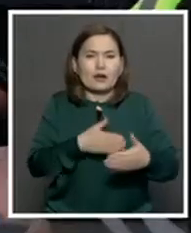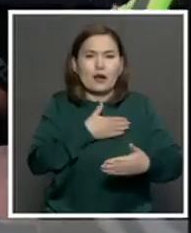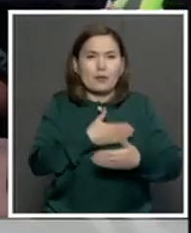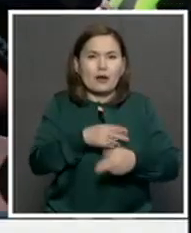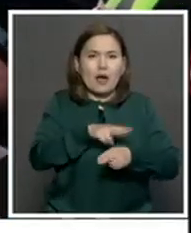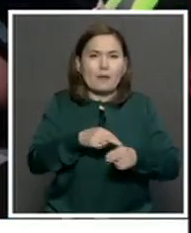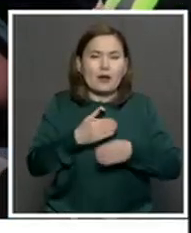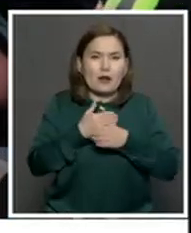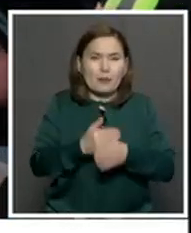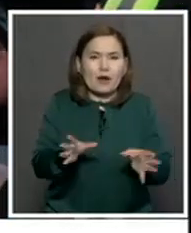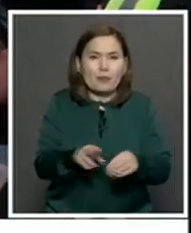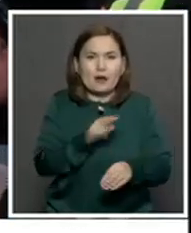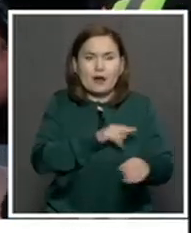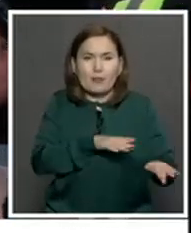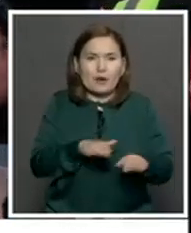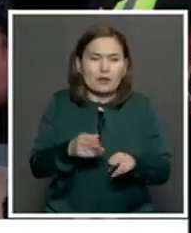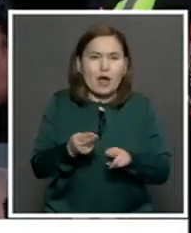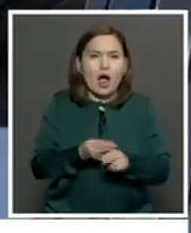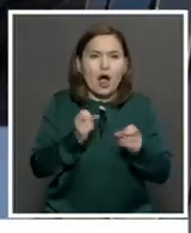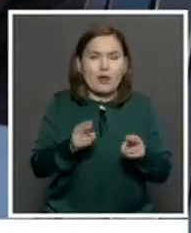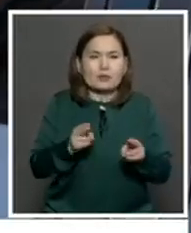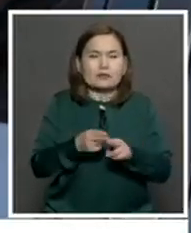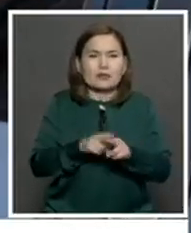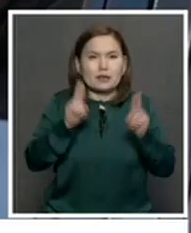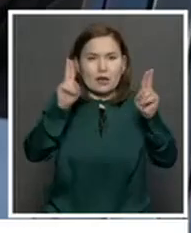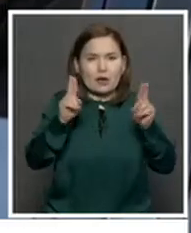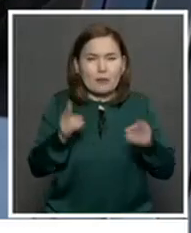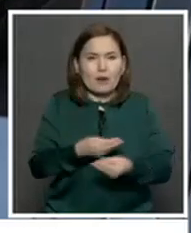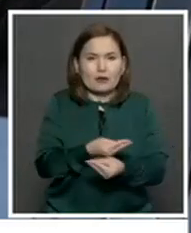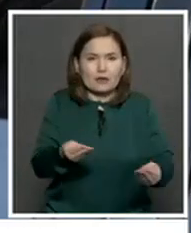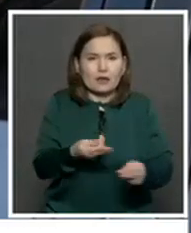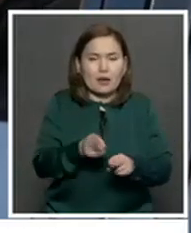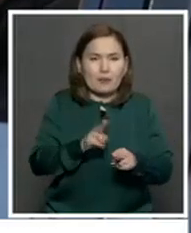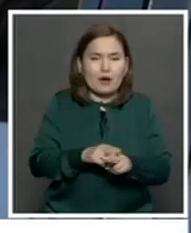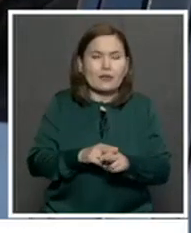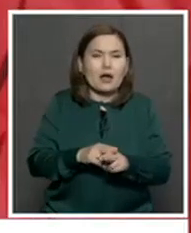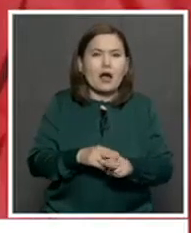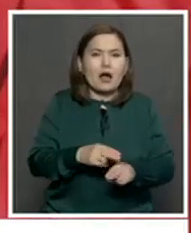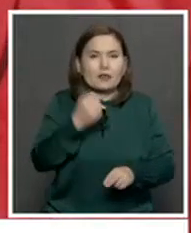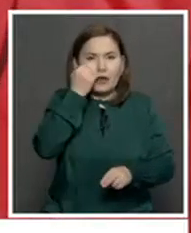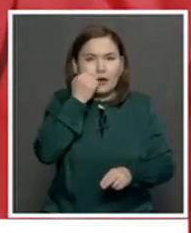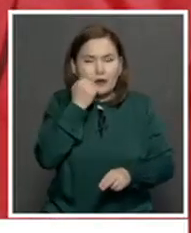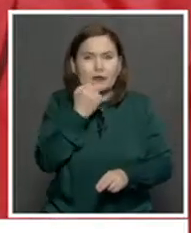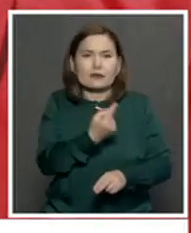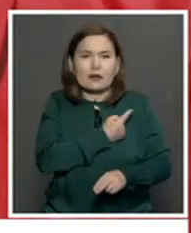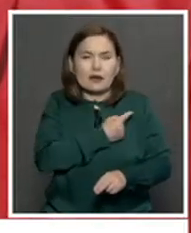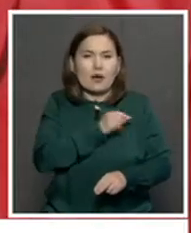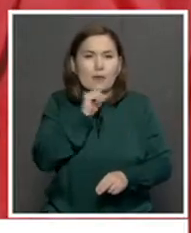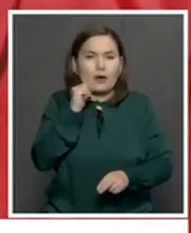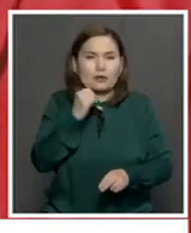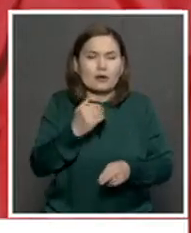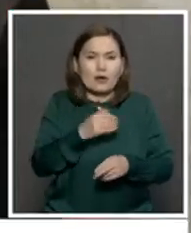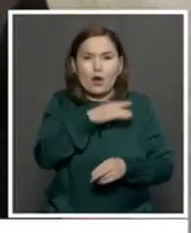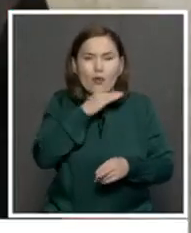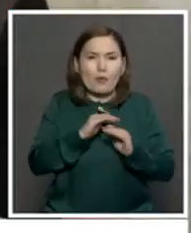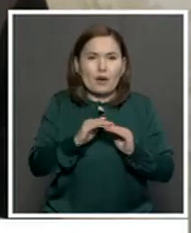полициясы қызметкерлерімен бірлесіп қозғалыс қауіпсіздігі жазылған буклеттер таратты. Мұнан соң қамқоршысы жоқ қарт кісілер мен көп балалы отбасыларға